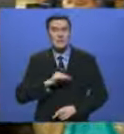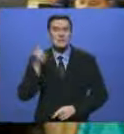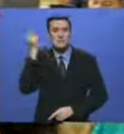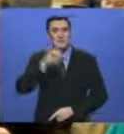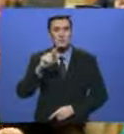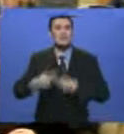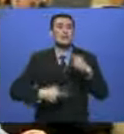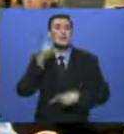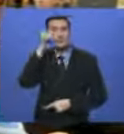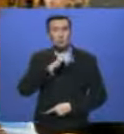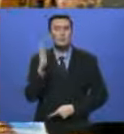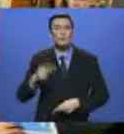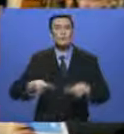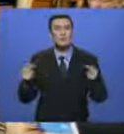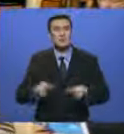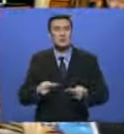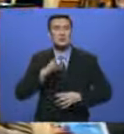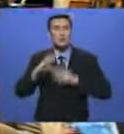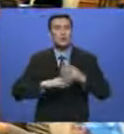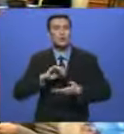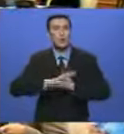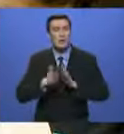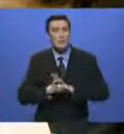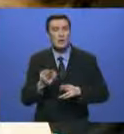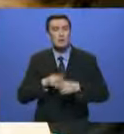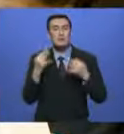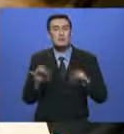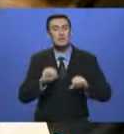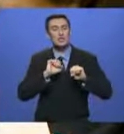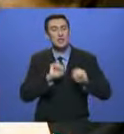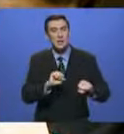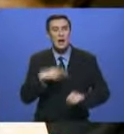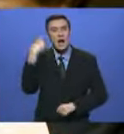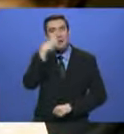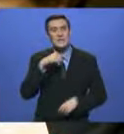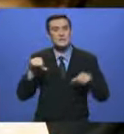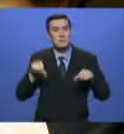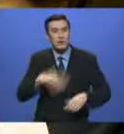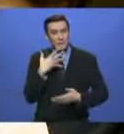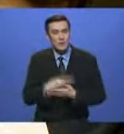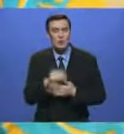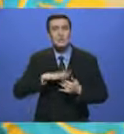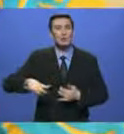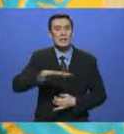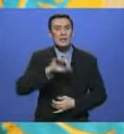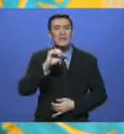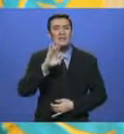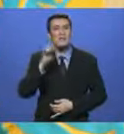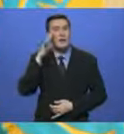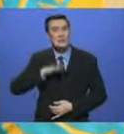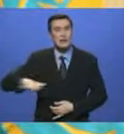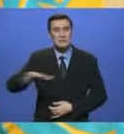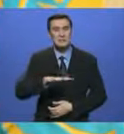в следующем году будут подписаны 3 международных договора, которые позволят защищать авторские права на территории всего Евразийского